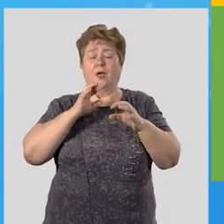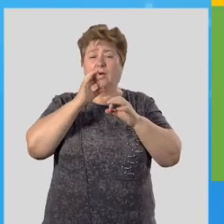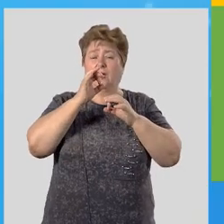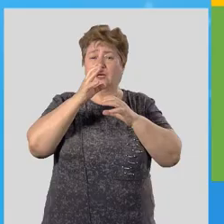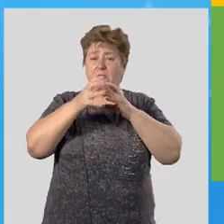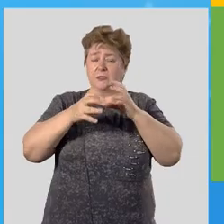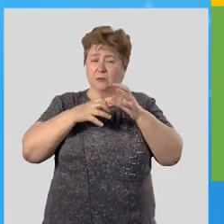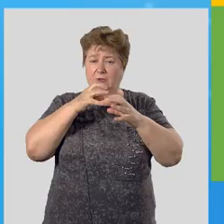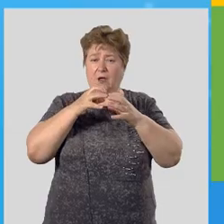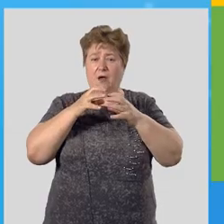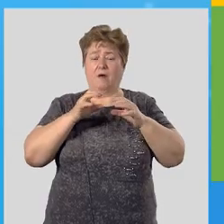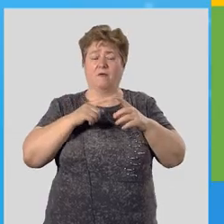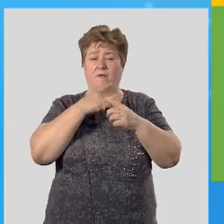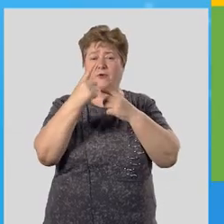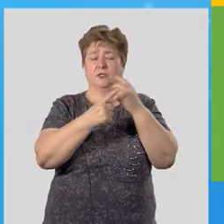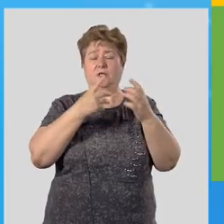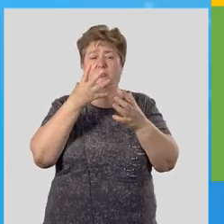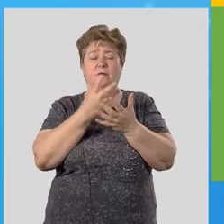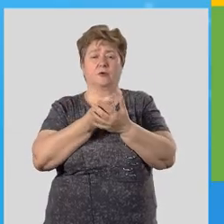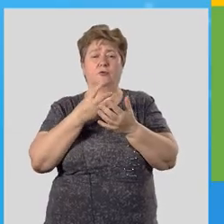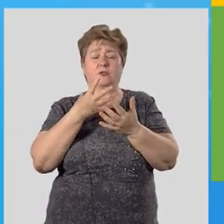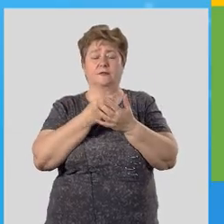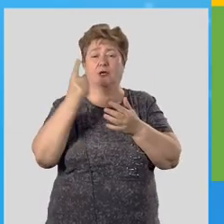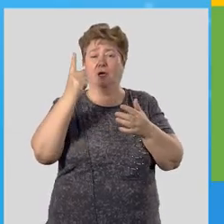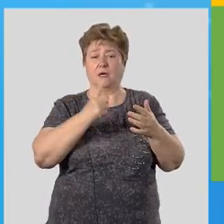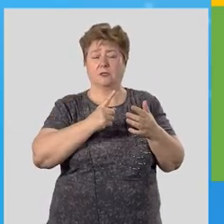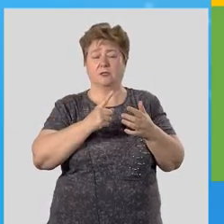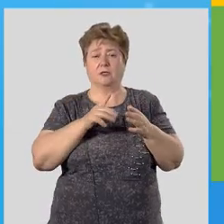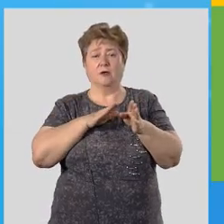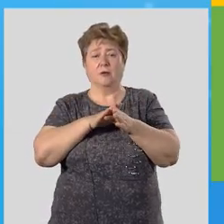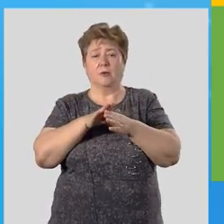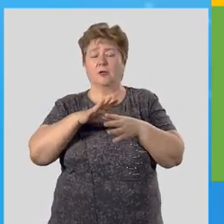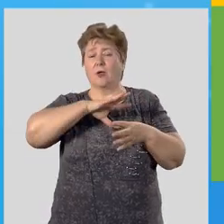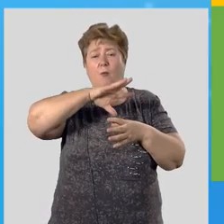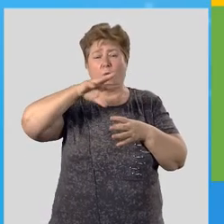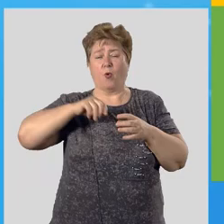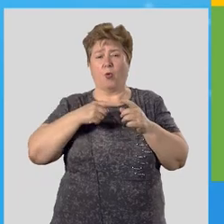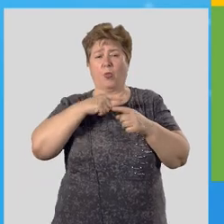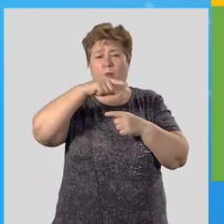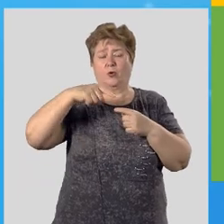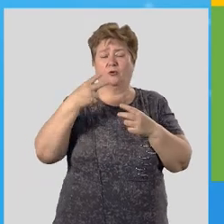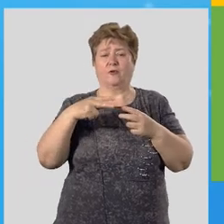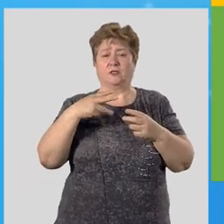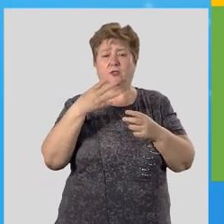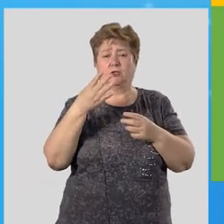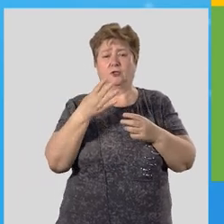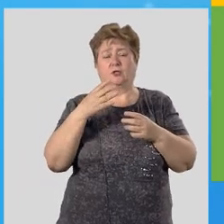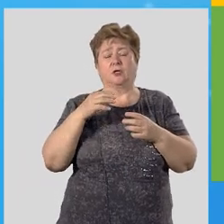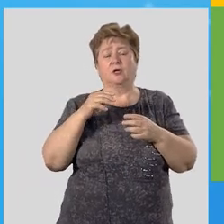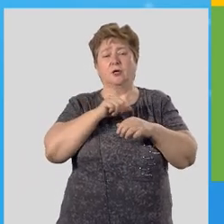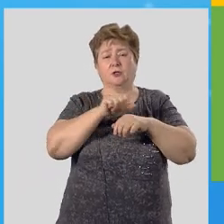Земля вращается вокруг своей оси, совершая полный оборот за 24